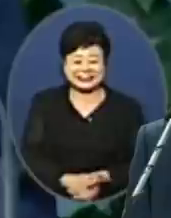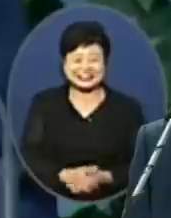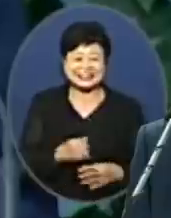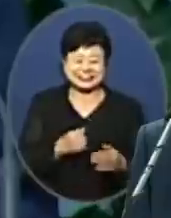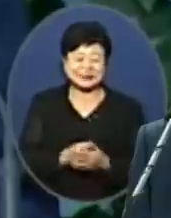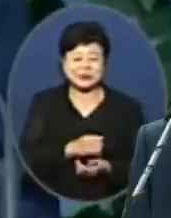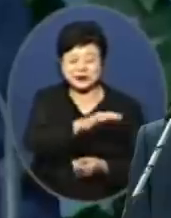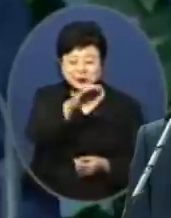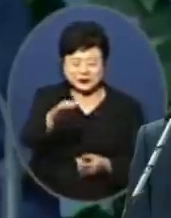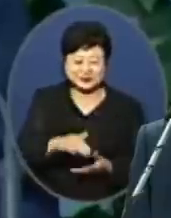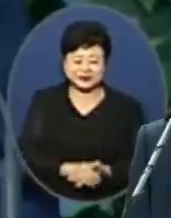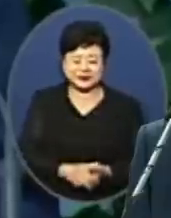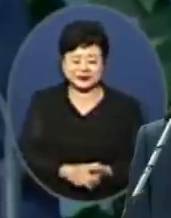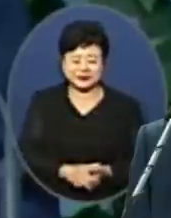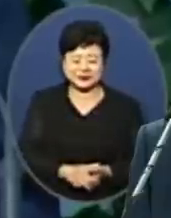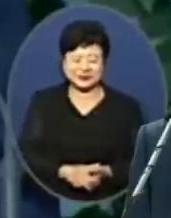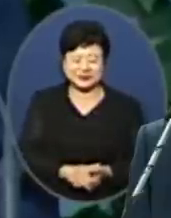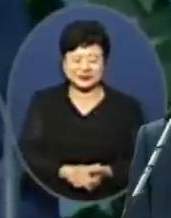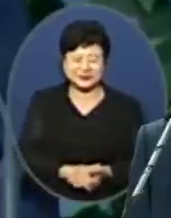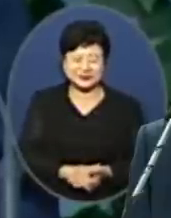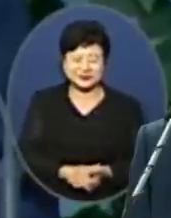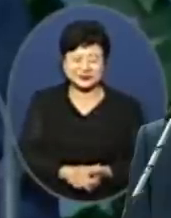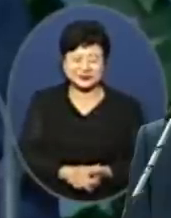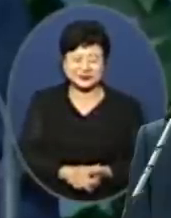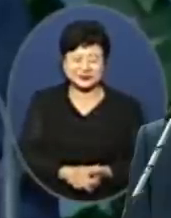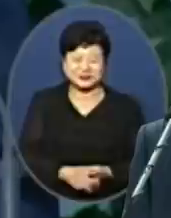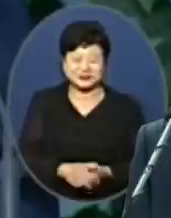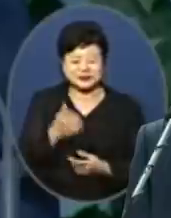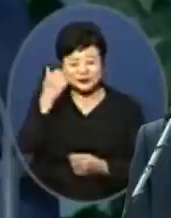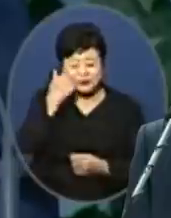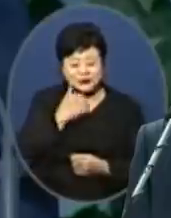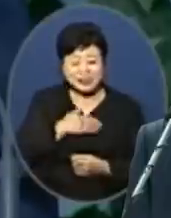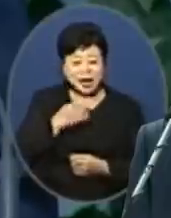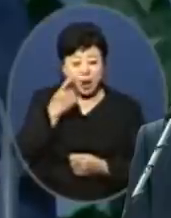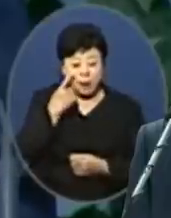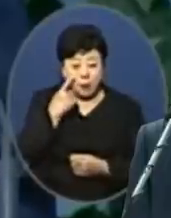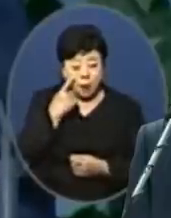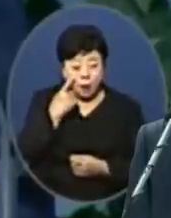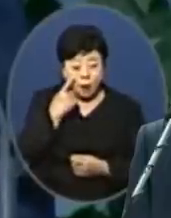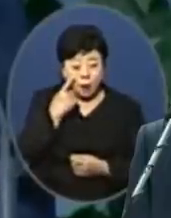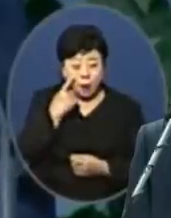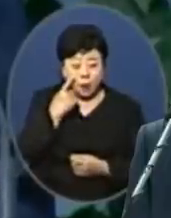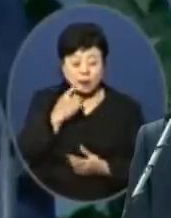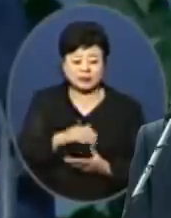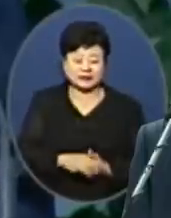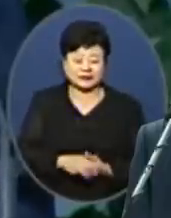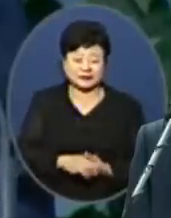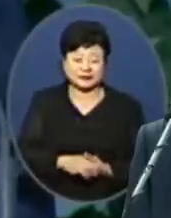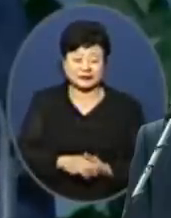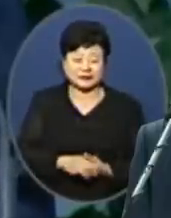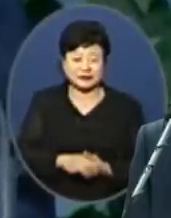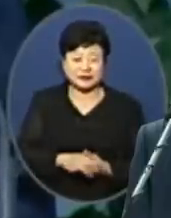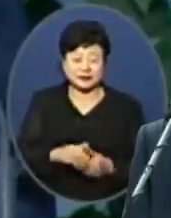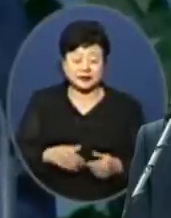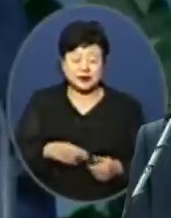그래서 우리는 단단히 누군지 알아보고 쓸데없는 말을 할 사람은 넣지